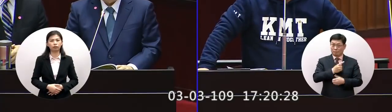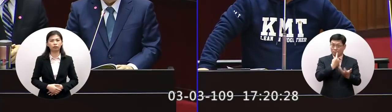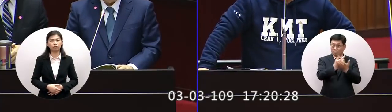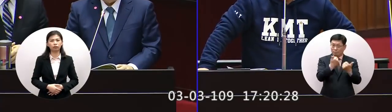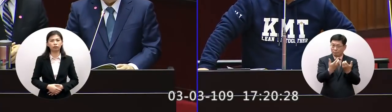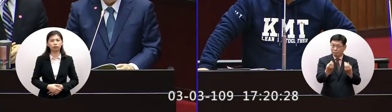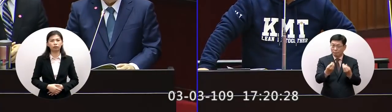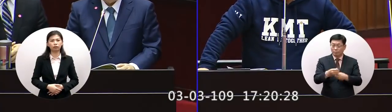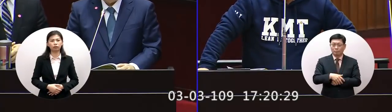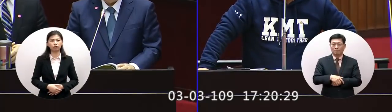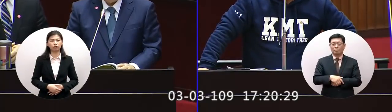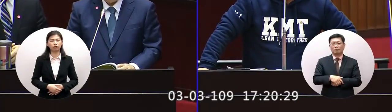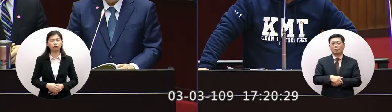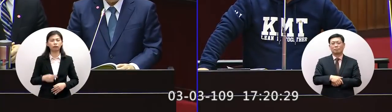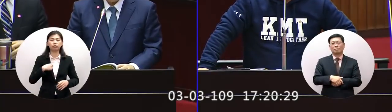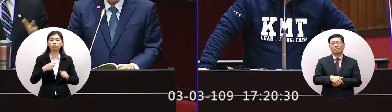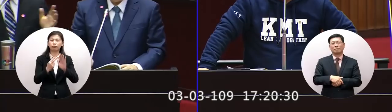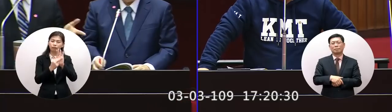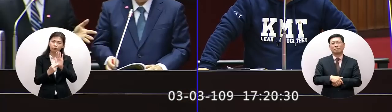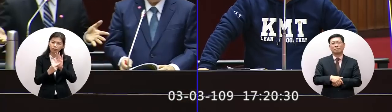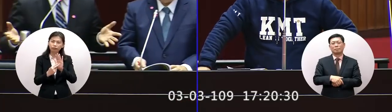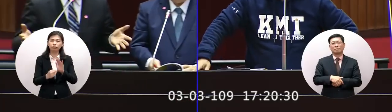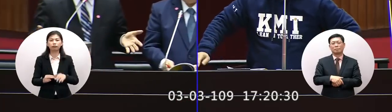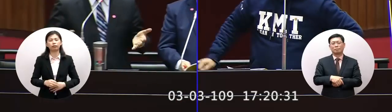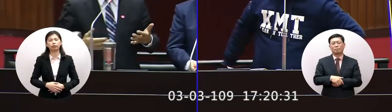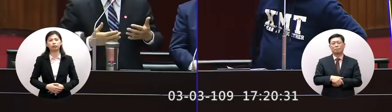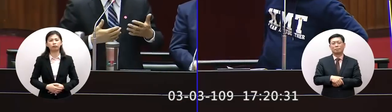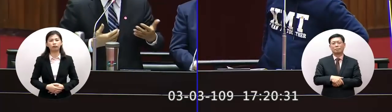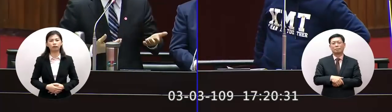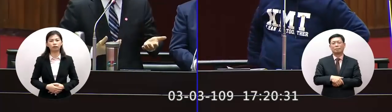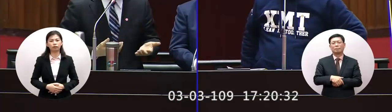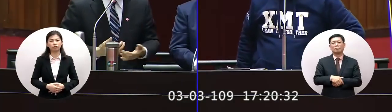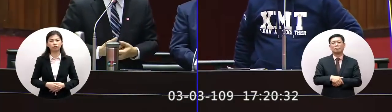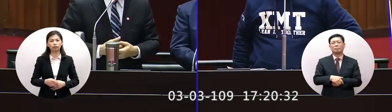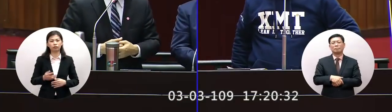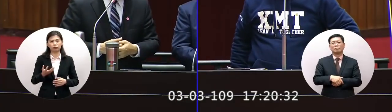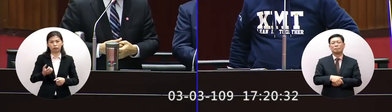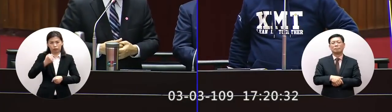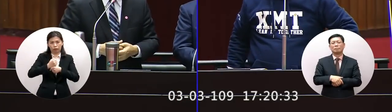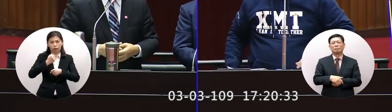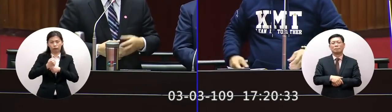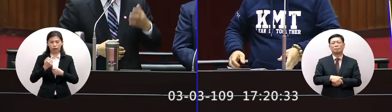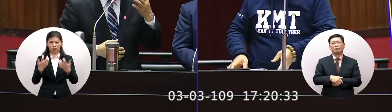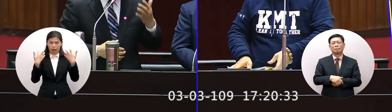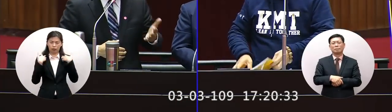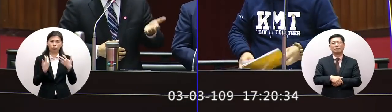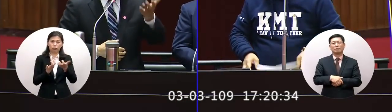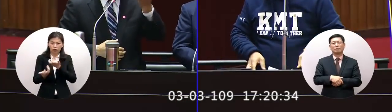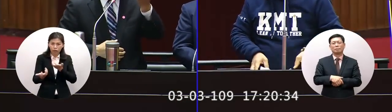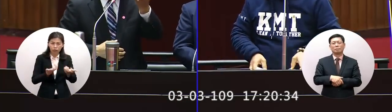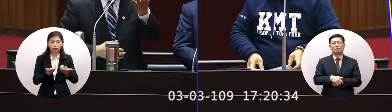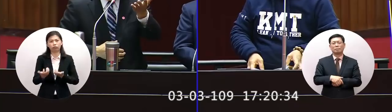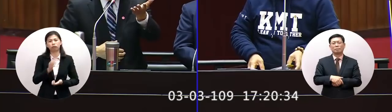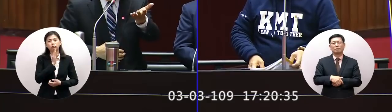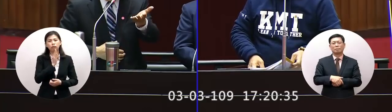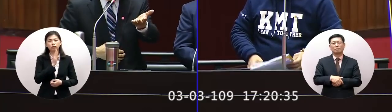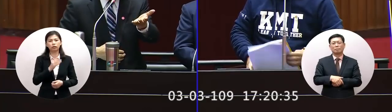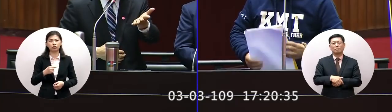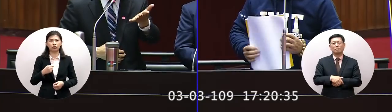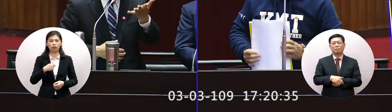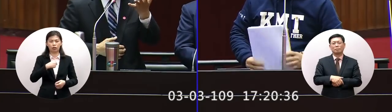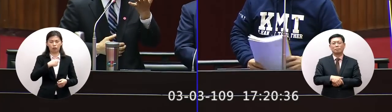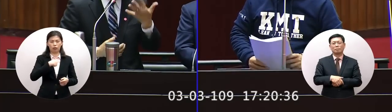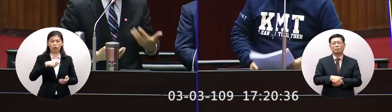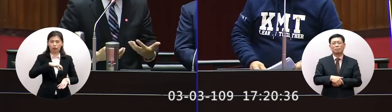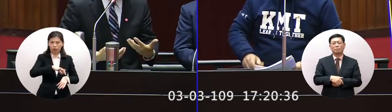会议咯？ 不啦。委员啊，咱阿你讲啦，这个职责分工嘛吼，所以我得一定爱贵